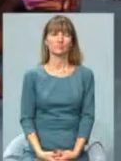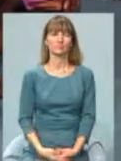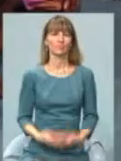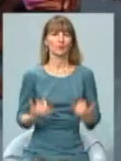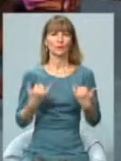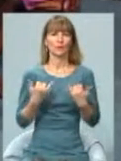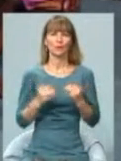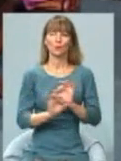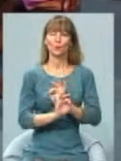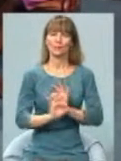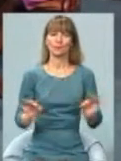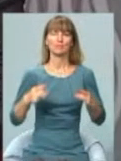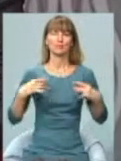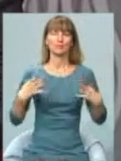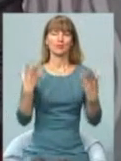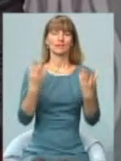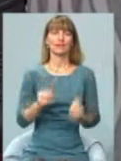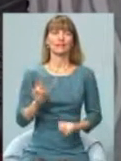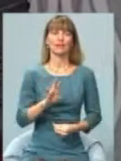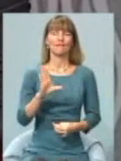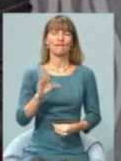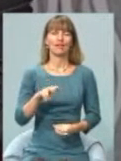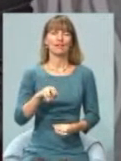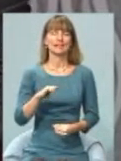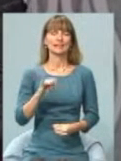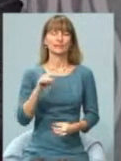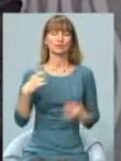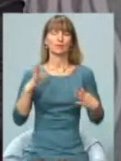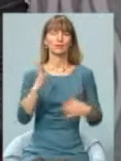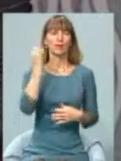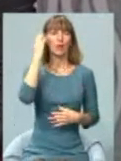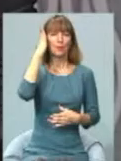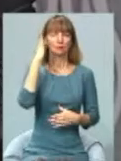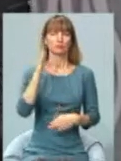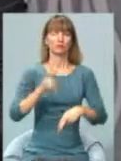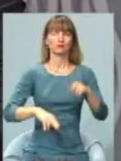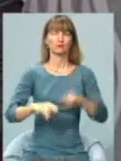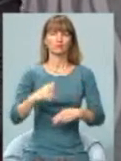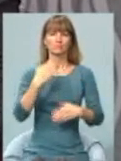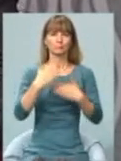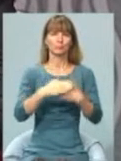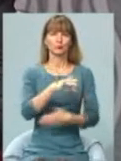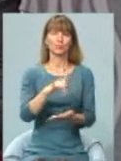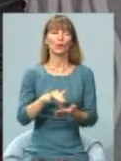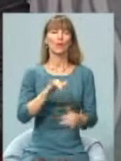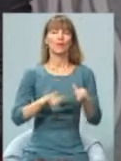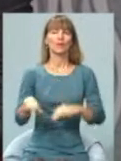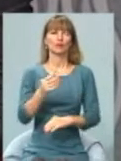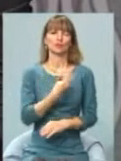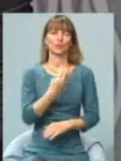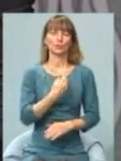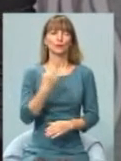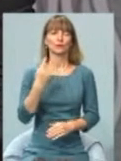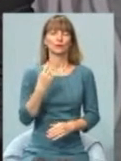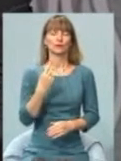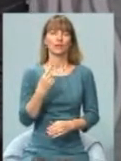Оригінальне святкування Дня Святого Валентина відзначають у Японії. Японці споруджують такий невеличкий передмісточок, куди всі бажаючі зізнатися у